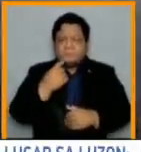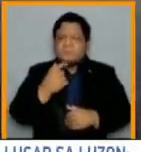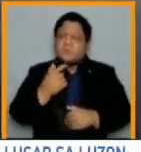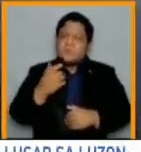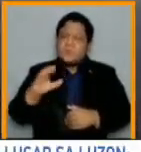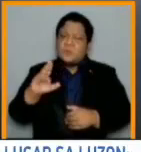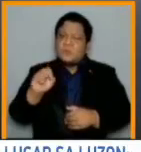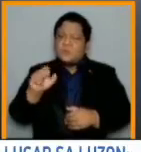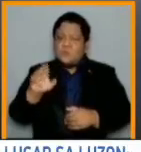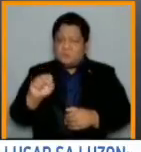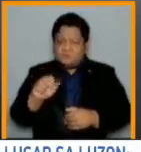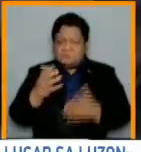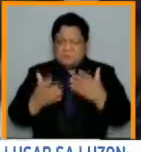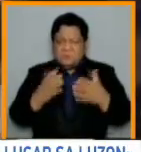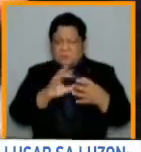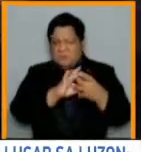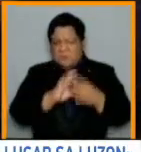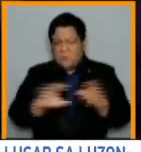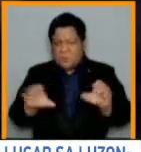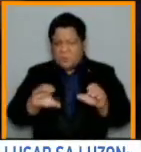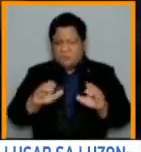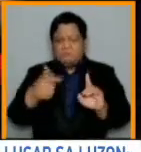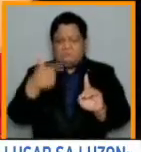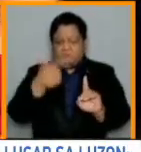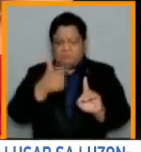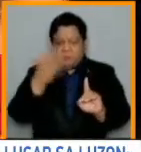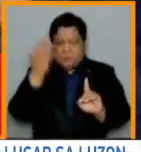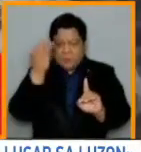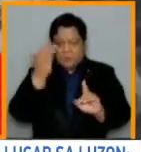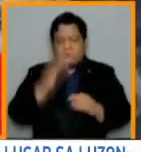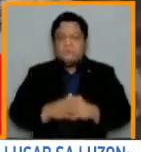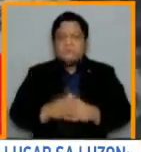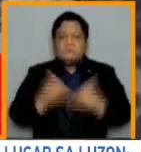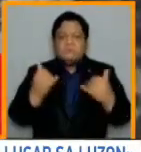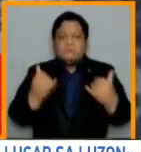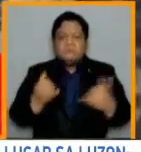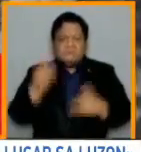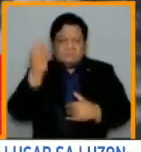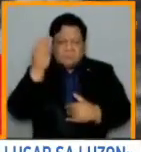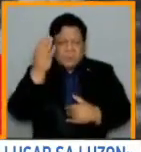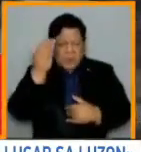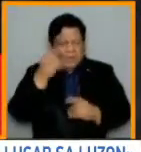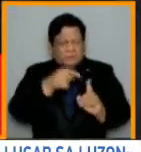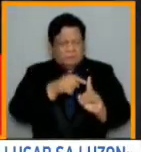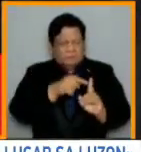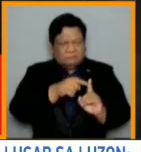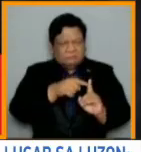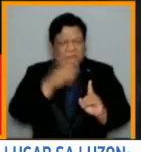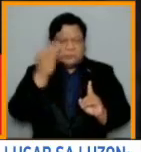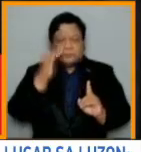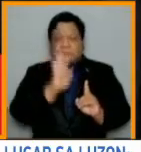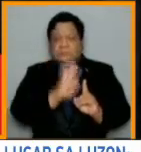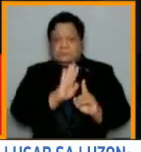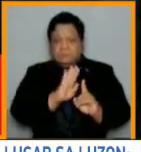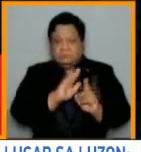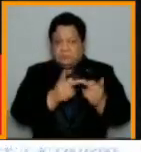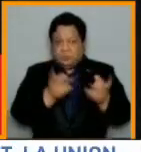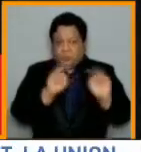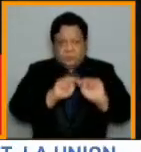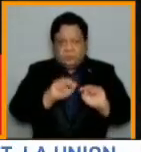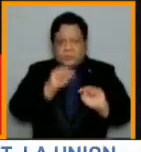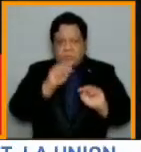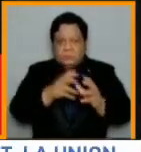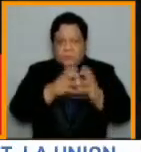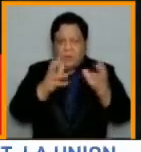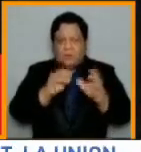Manlapaz. Bagamat pala isipan pa rin sa ahensya kung bakit siya tatargetin gayong hindi naman kasing sensitibo ang kanyang posisyon kumpara sa tatlong naunang tinambangan